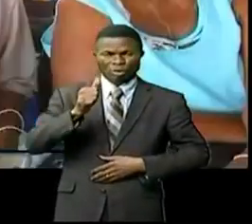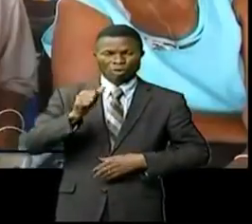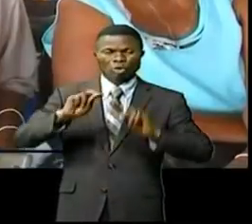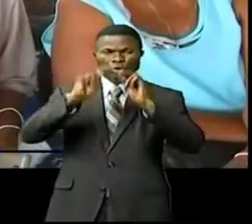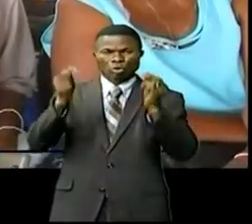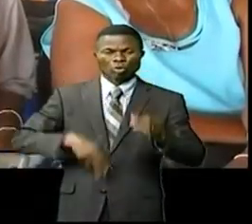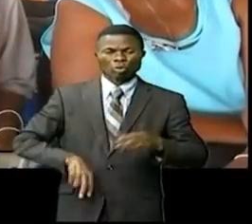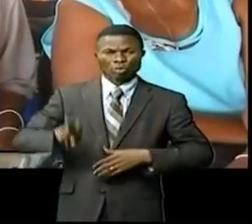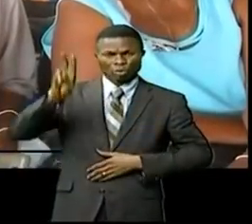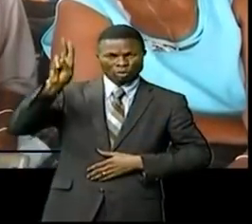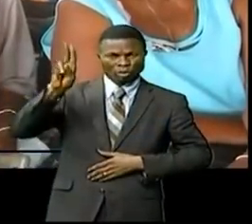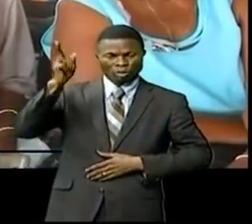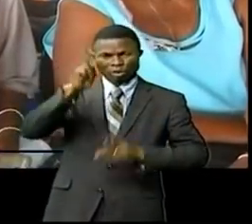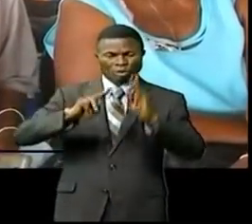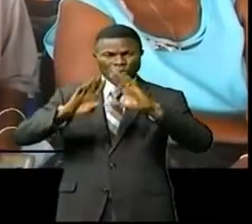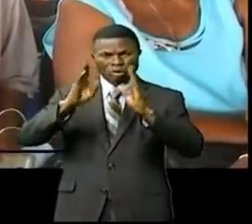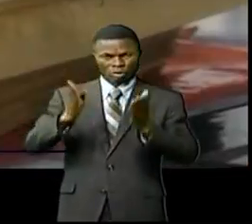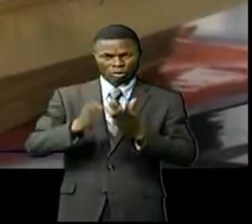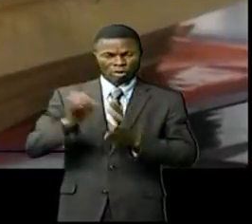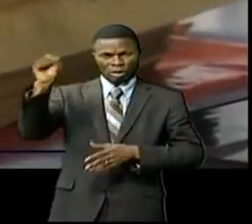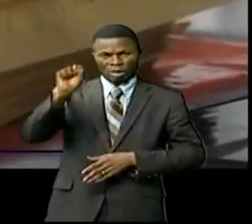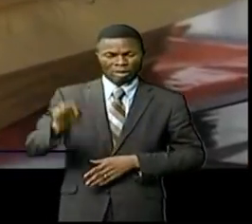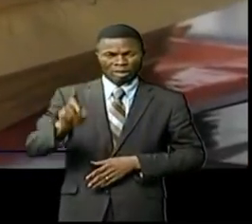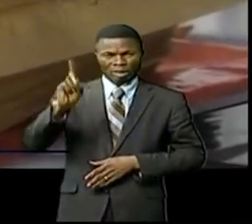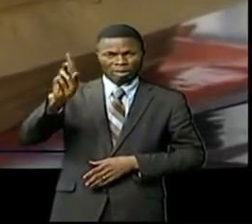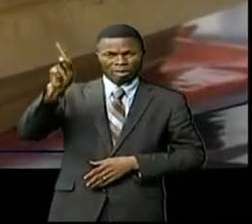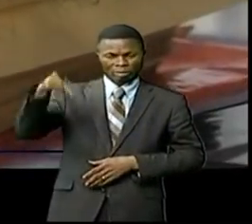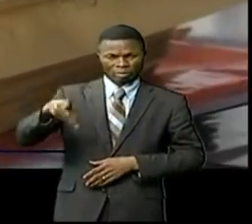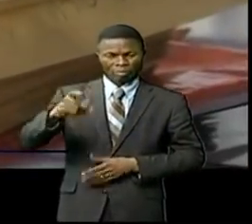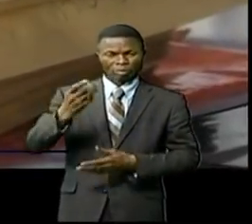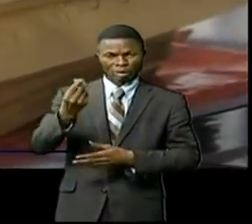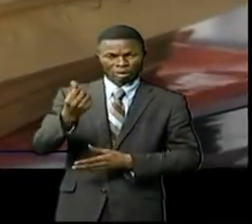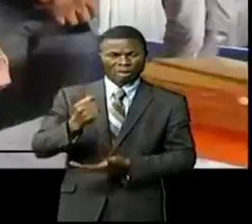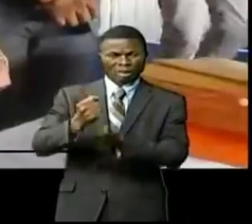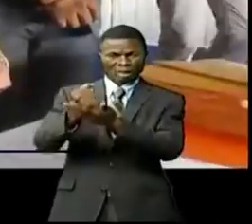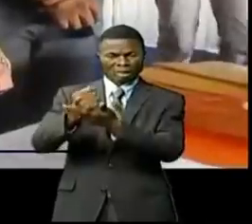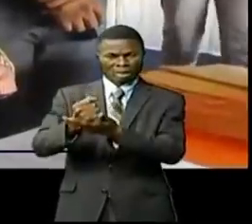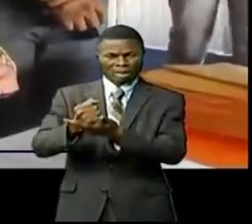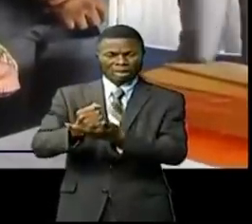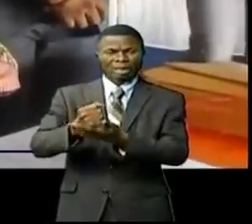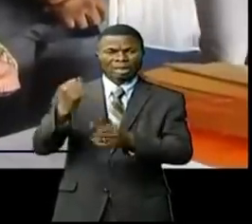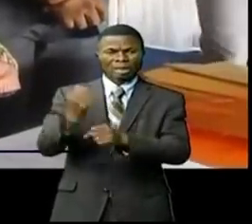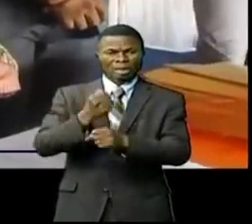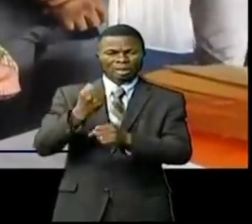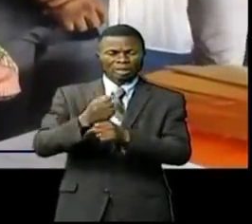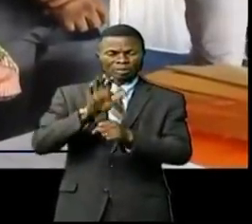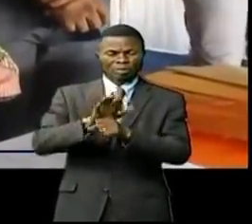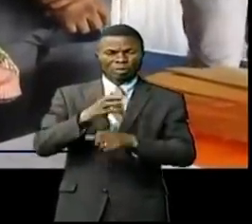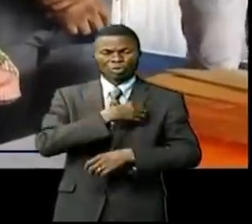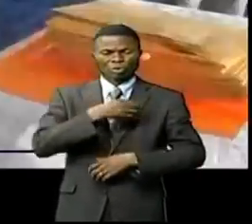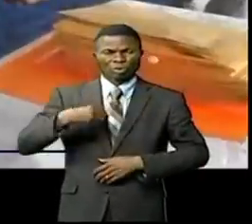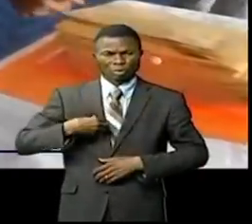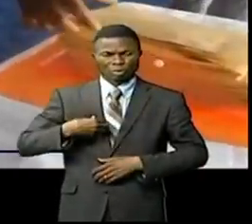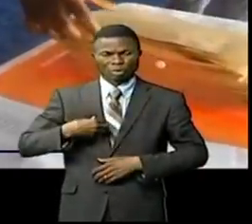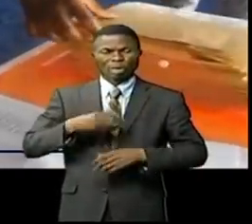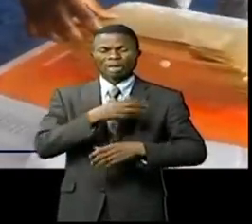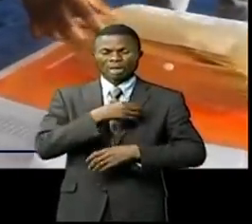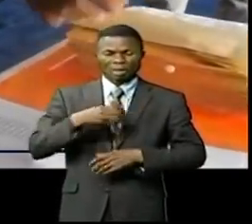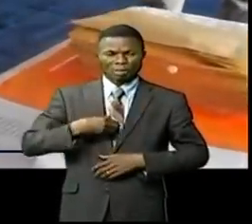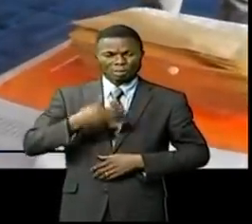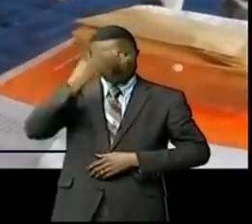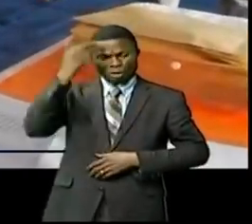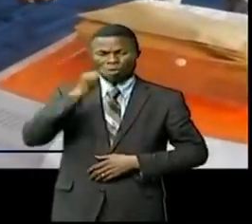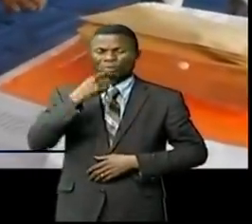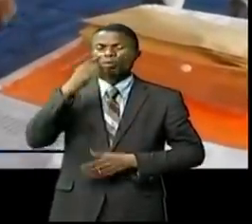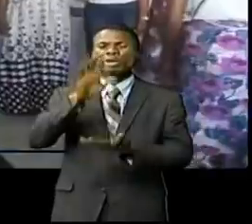et Démocratie pour le Peuple, SDP. Ces fonds permettra d'assurer la survie de nombreux foyers. Les bénéficiaires n'ont pas tari